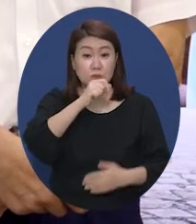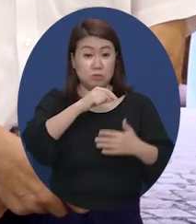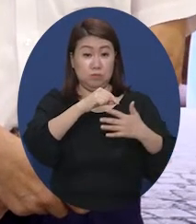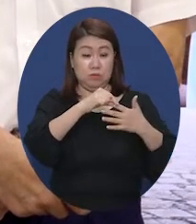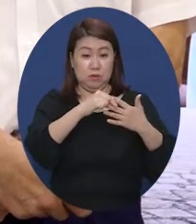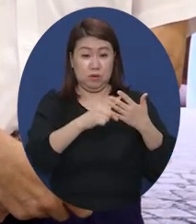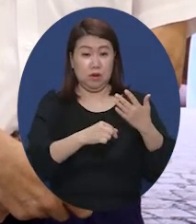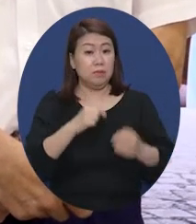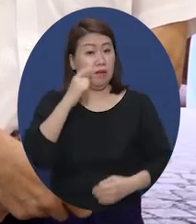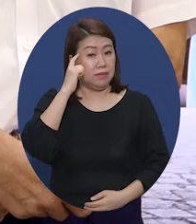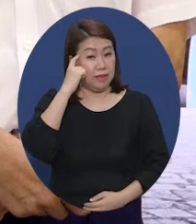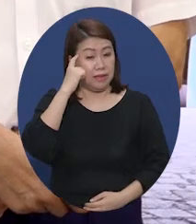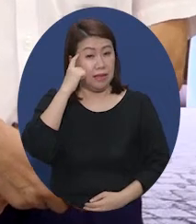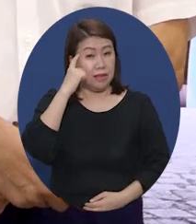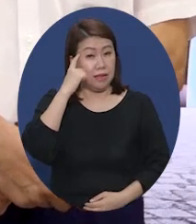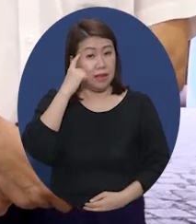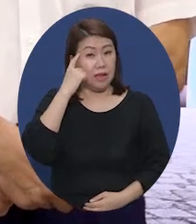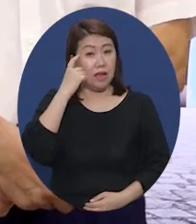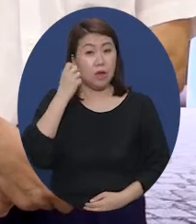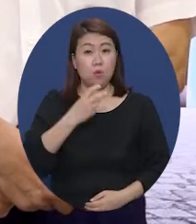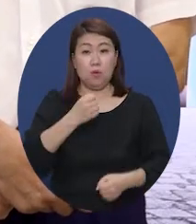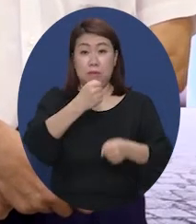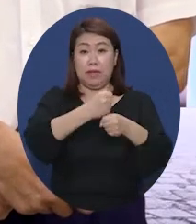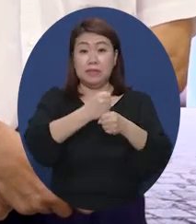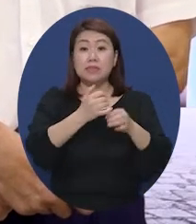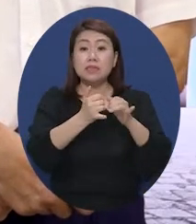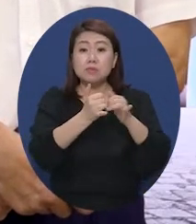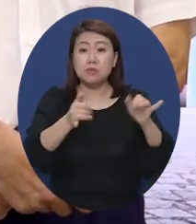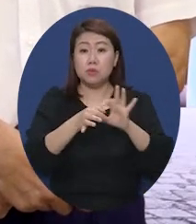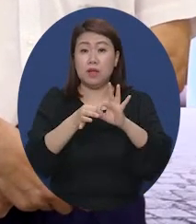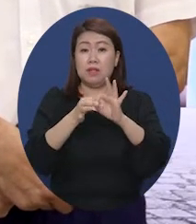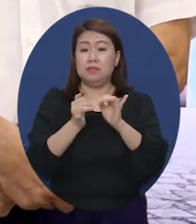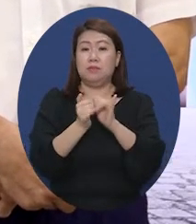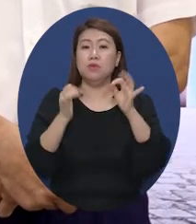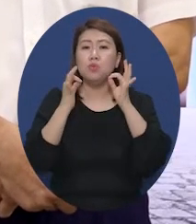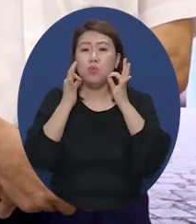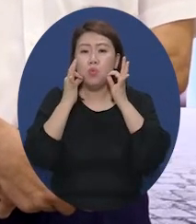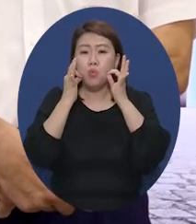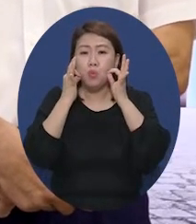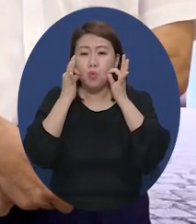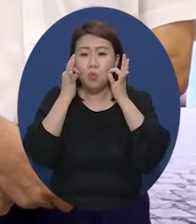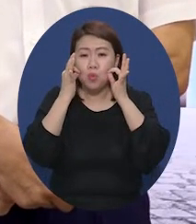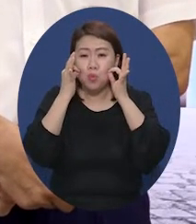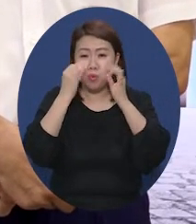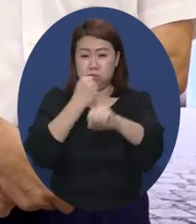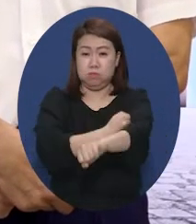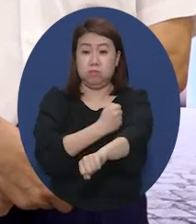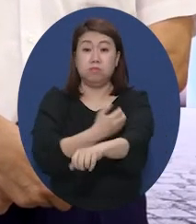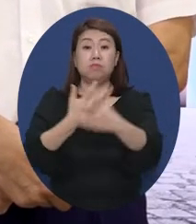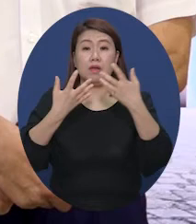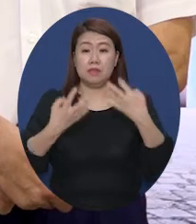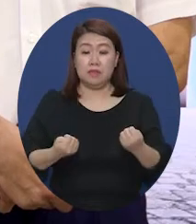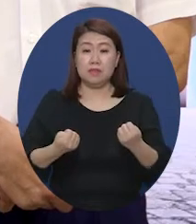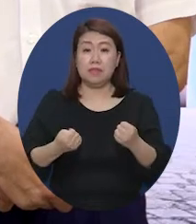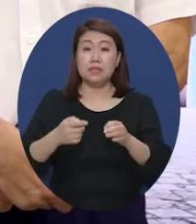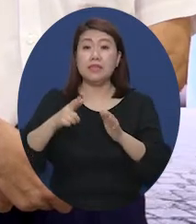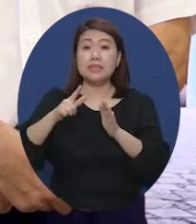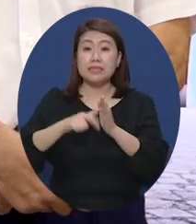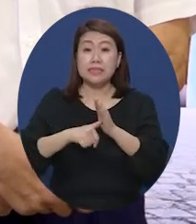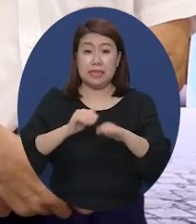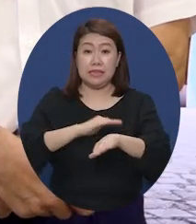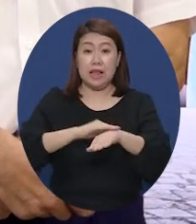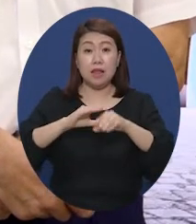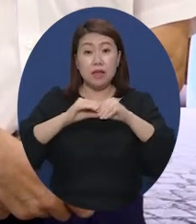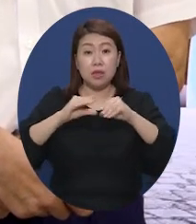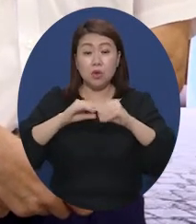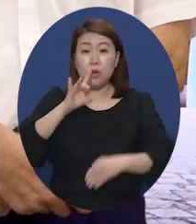상당히 좋은 프로그램이었고 저 개인적으로는 물론 제작진 전체 관련된 분들이 엄청난 노력을 기울였습니다만은 그때 얘기 잘